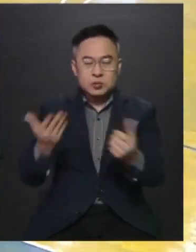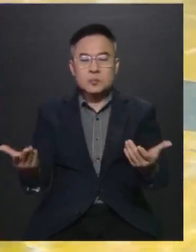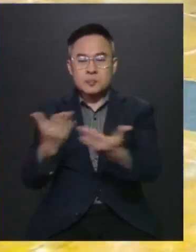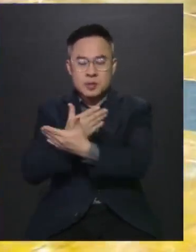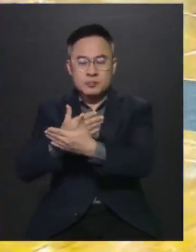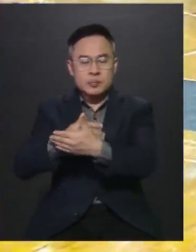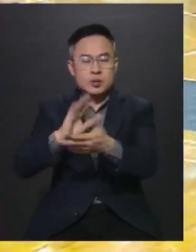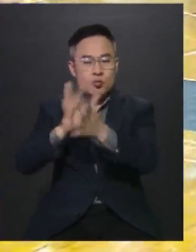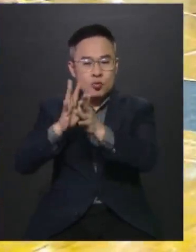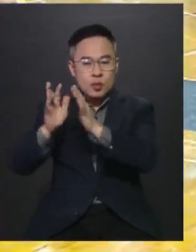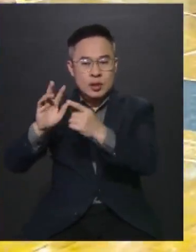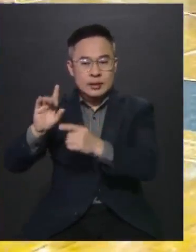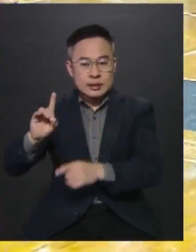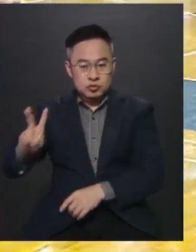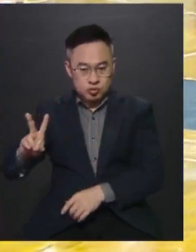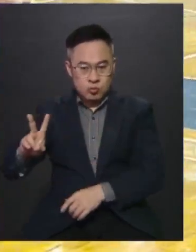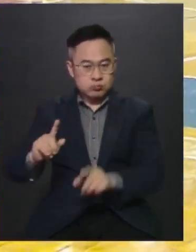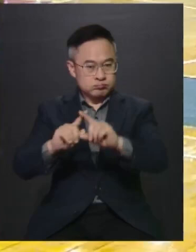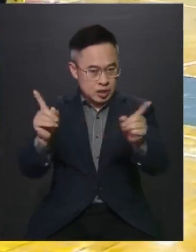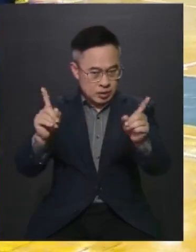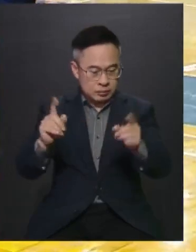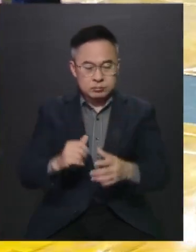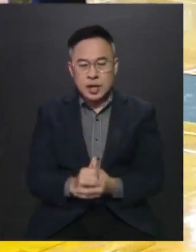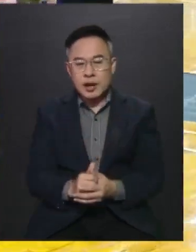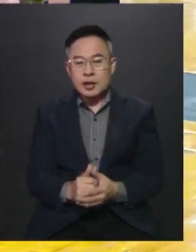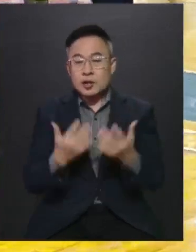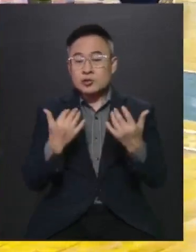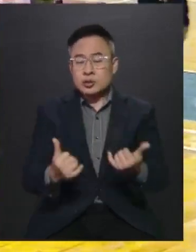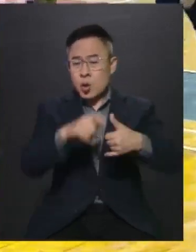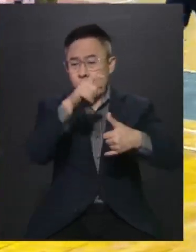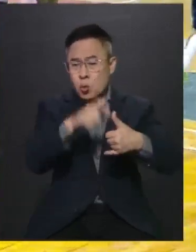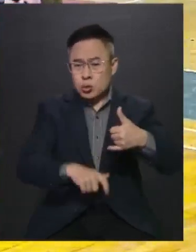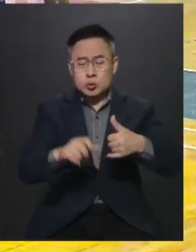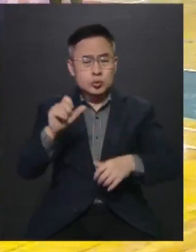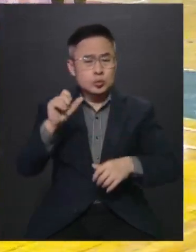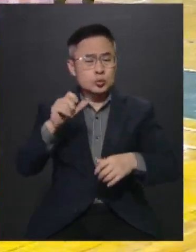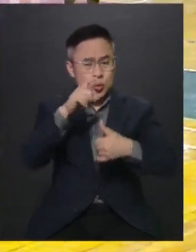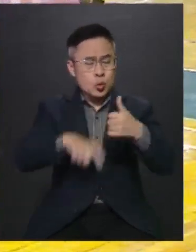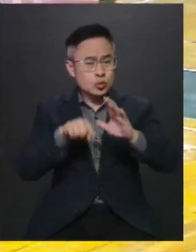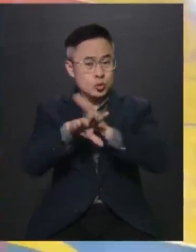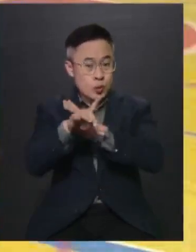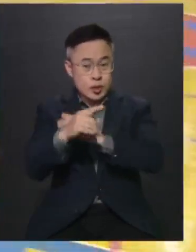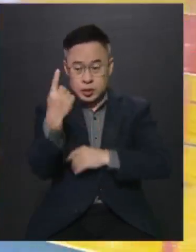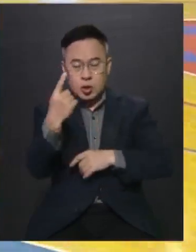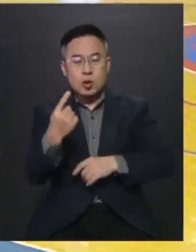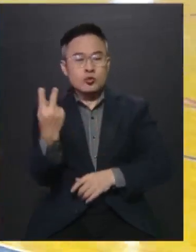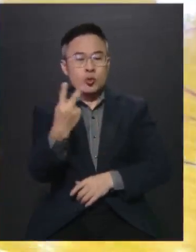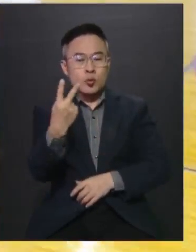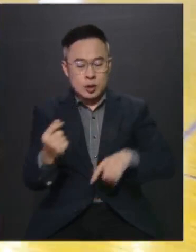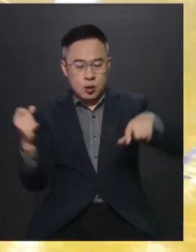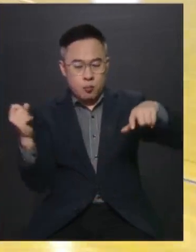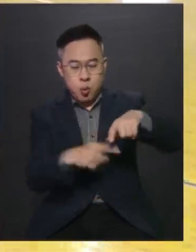ฮตทริกได้ครับก็คือพัทธระแก้วโกบุตรครับทำประตูได้นาทีที่7นาที20นาที23ครับแล้วก็อีกคนหนึ่งคือโรดิโกคาม